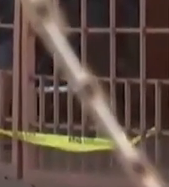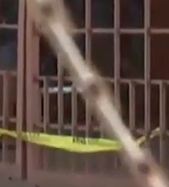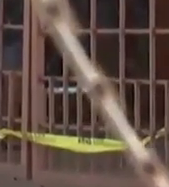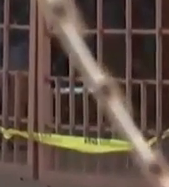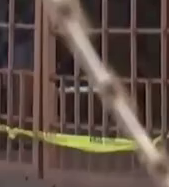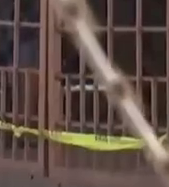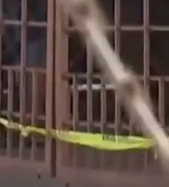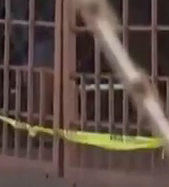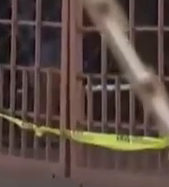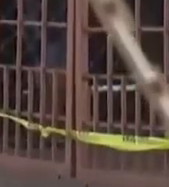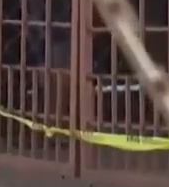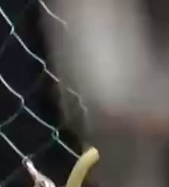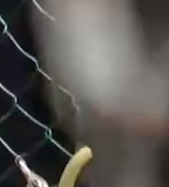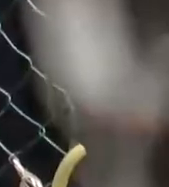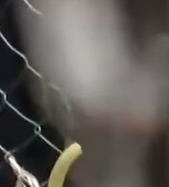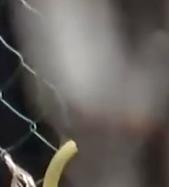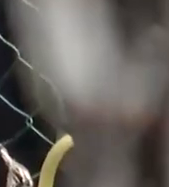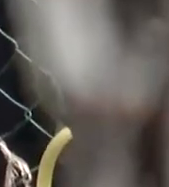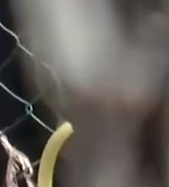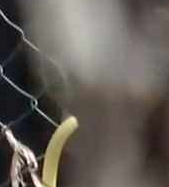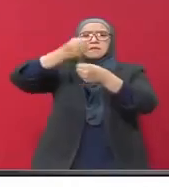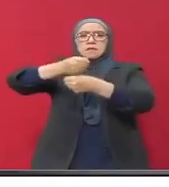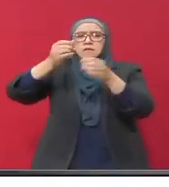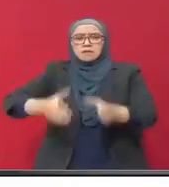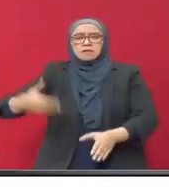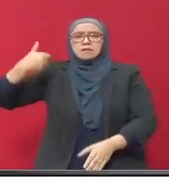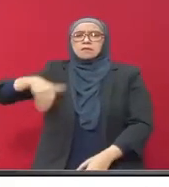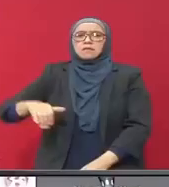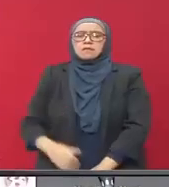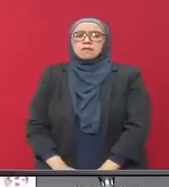asing setiap kawalan pergerakan antara pekerja-pekerja asing